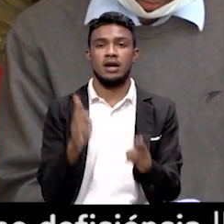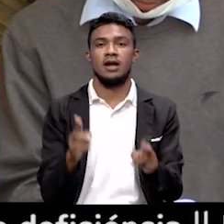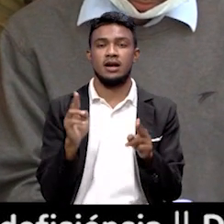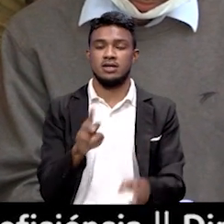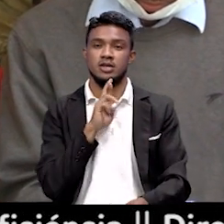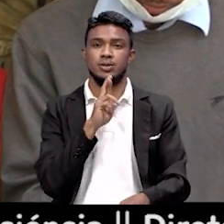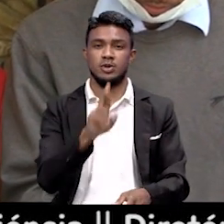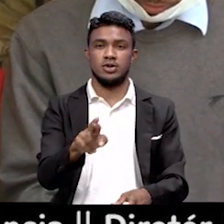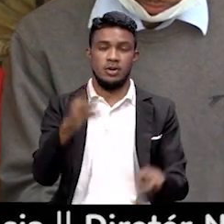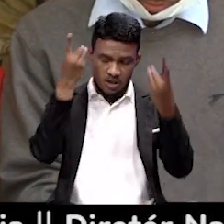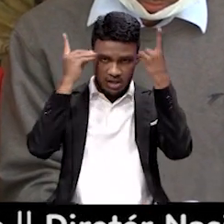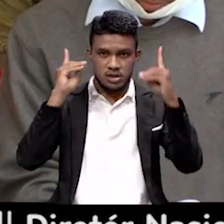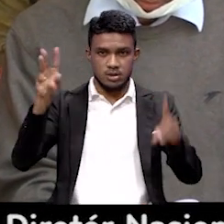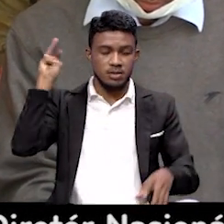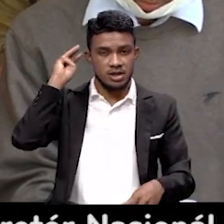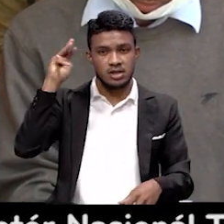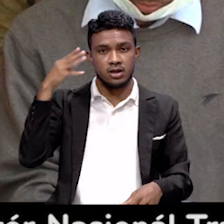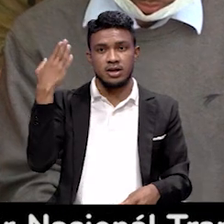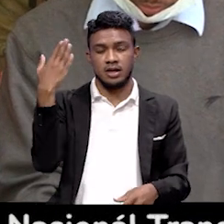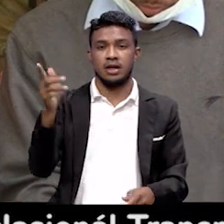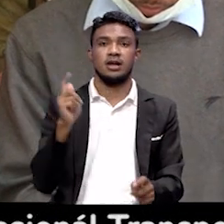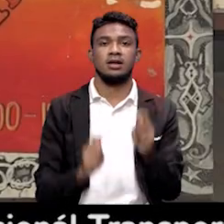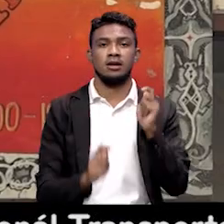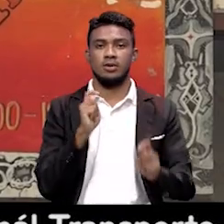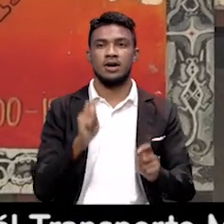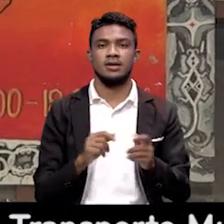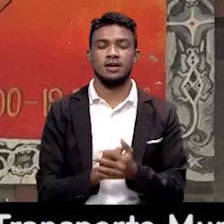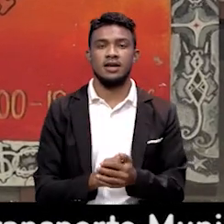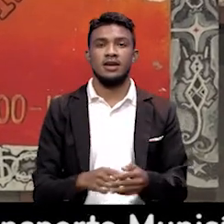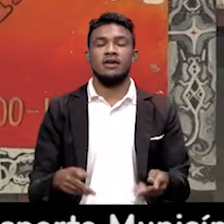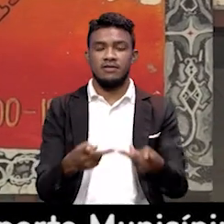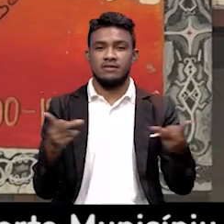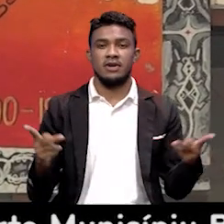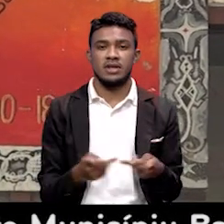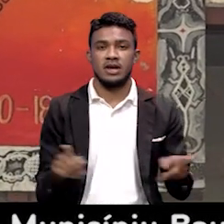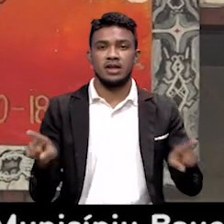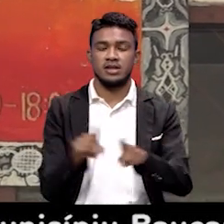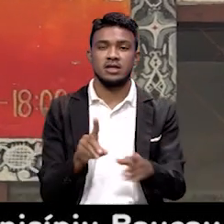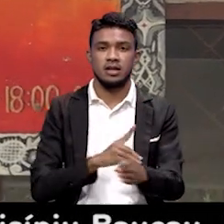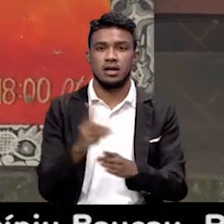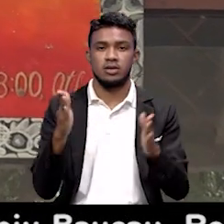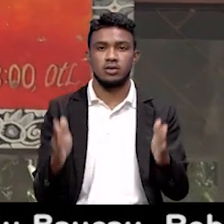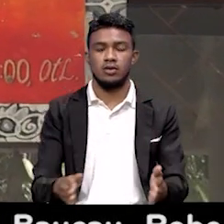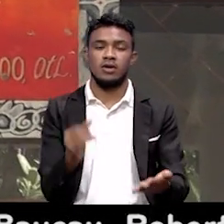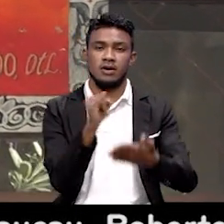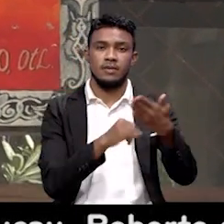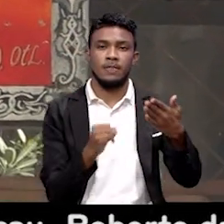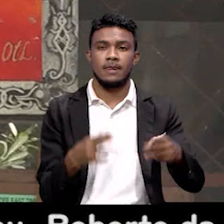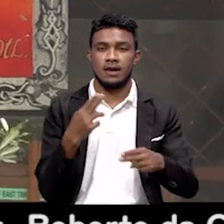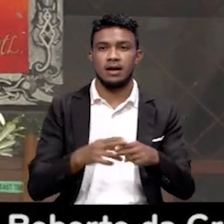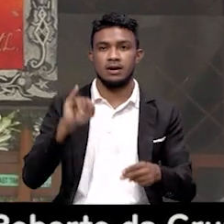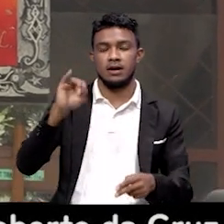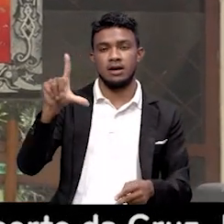ba decisão Ministério Nian iha tribunal. Ya Fatin Hanesan, diretur Artemori iliwatu dana bere